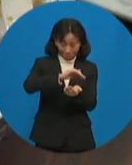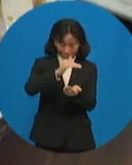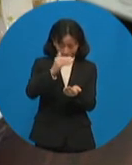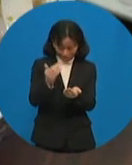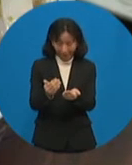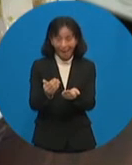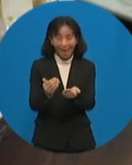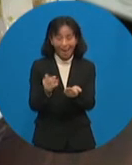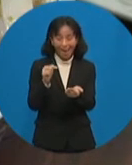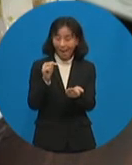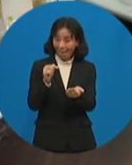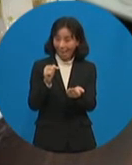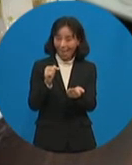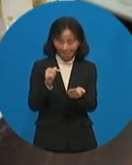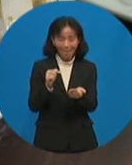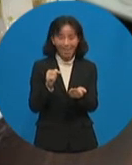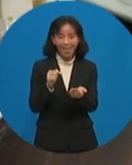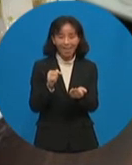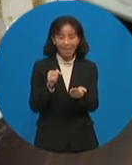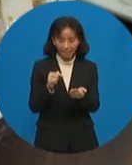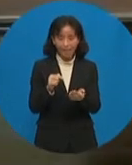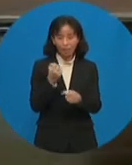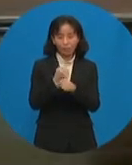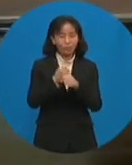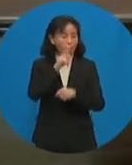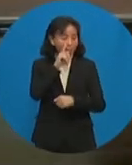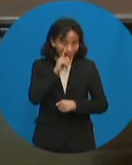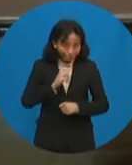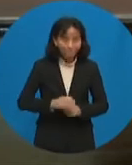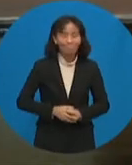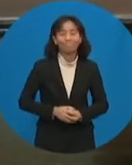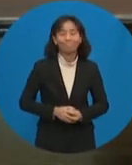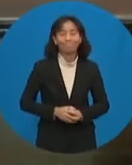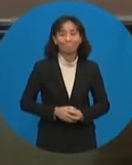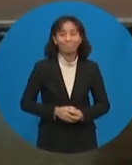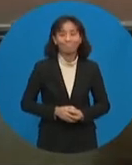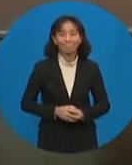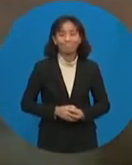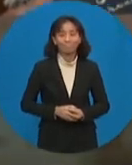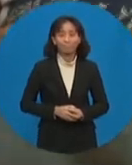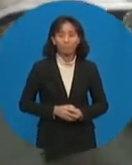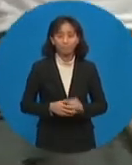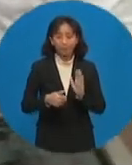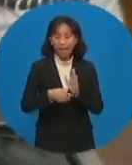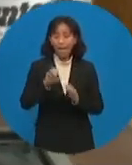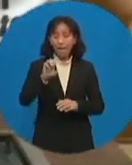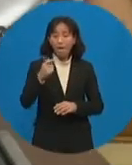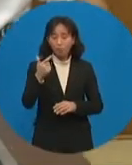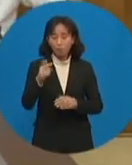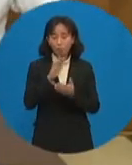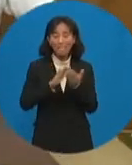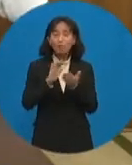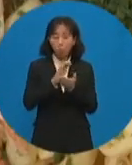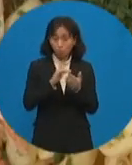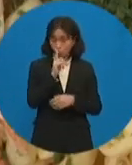よ。これを早速焼いていきます。 はい、 これは M ミックスもんじゃということなんです